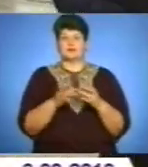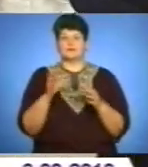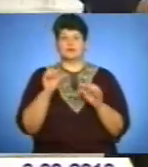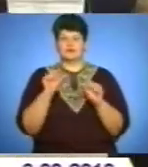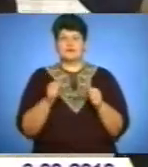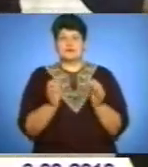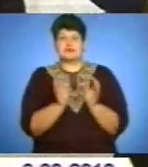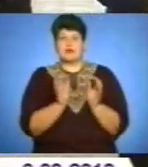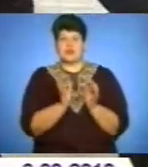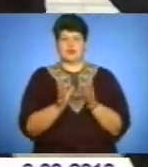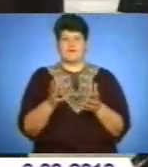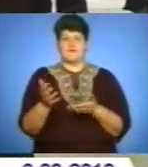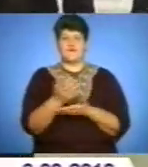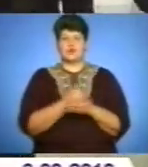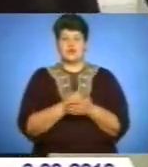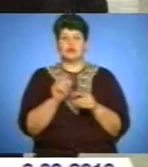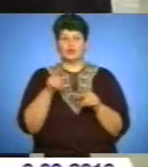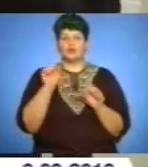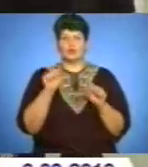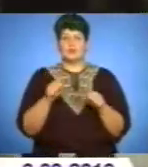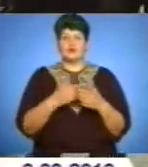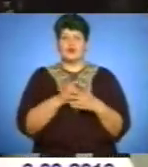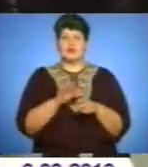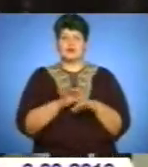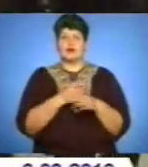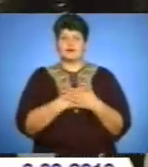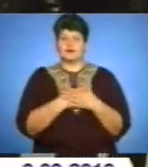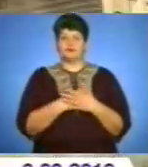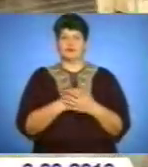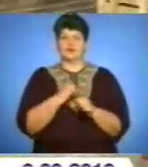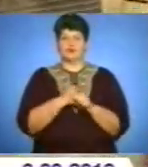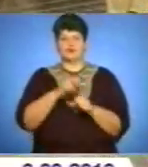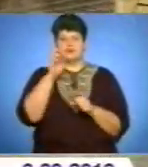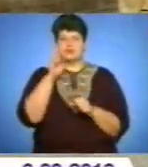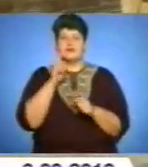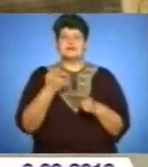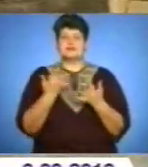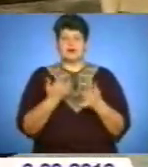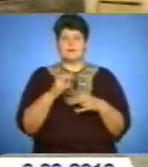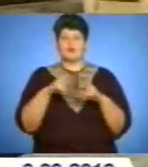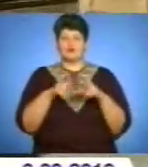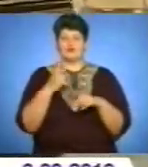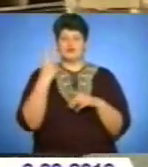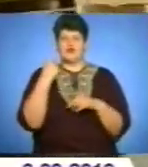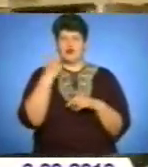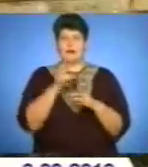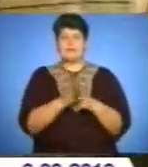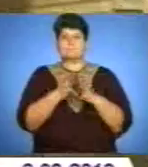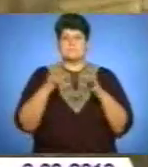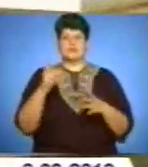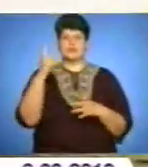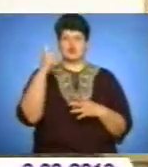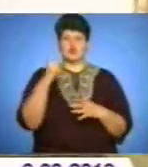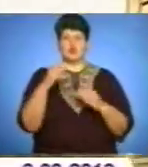напрямку, наголошує Микола Присяжнюк, держава проводить активну роботу. Зокрема, за останні 2 роки побудовано більше сотні овочесховищ по